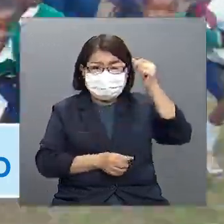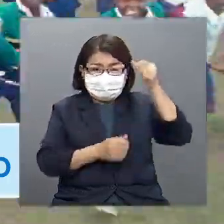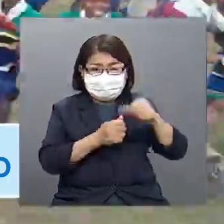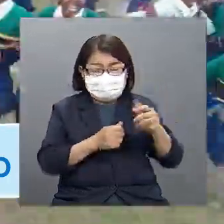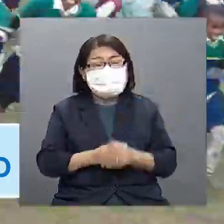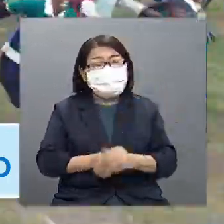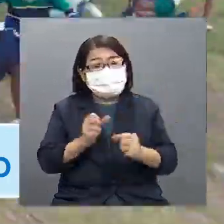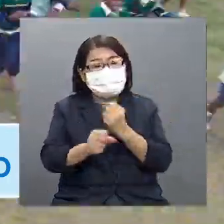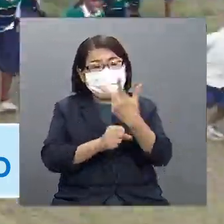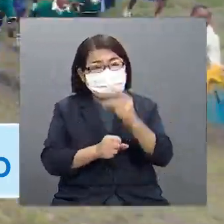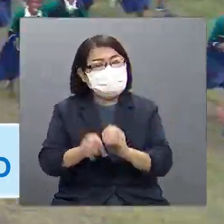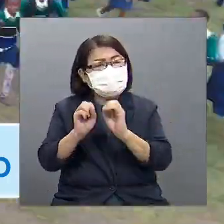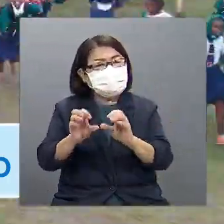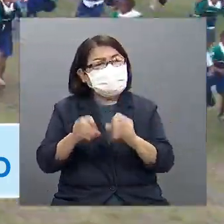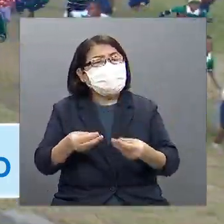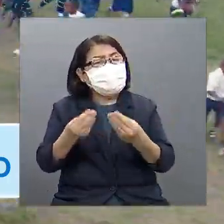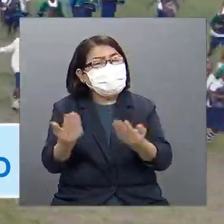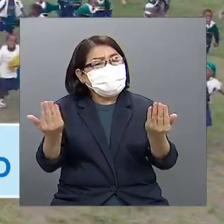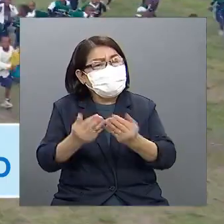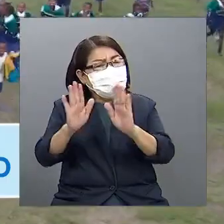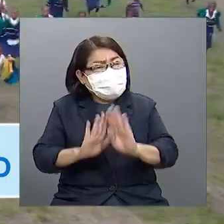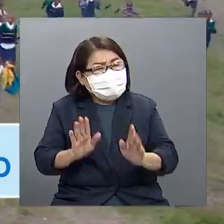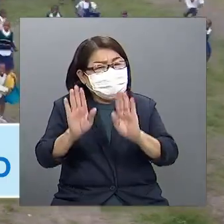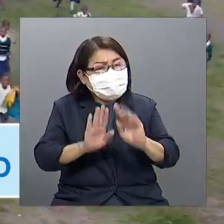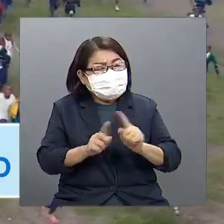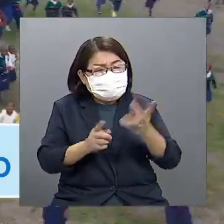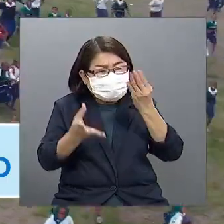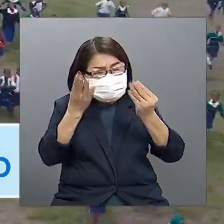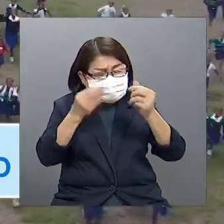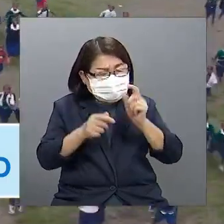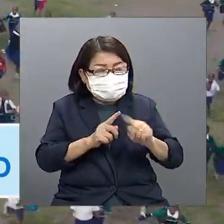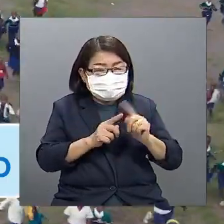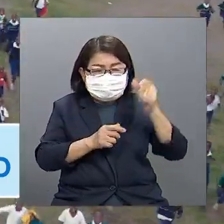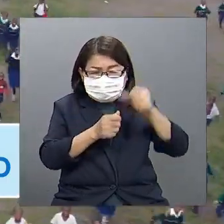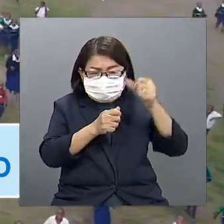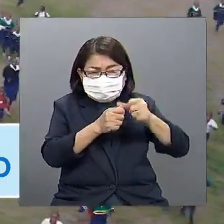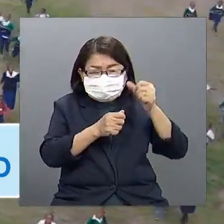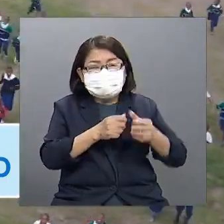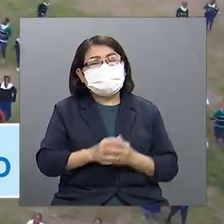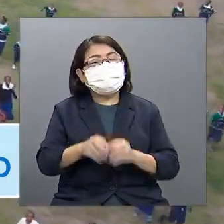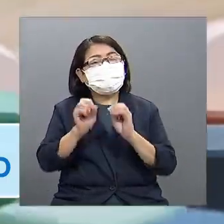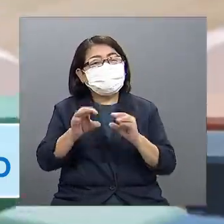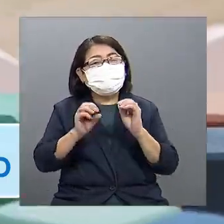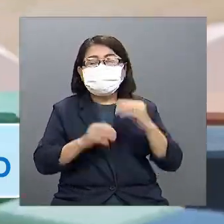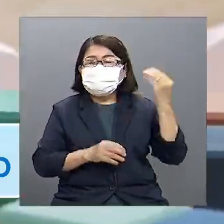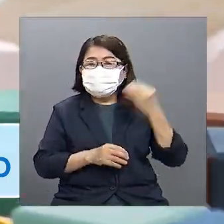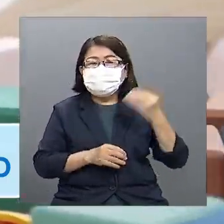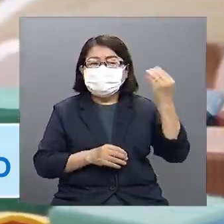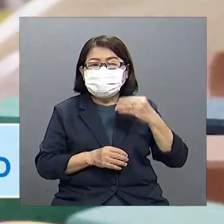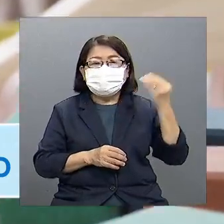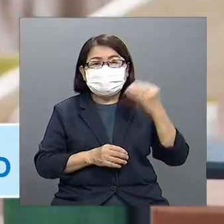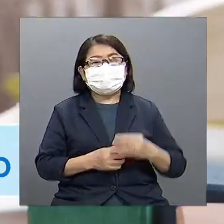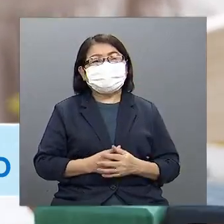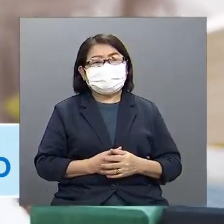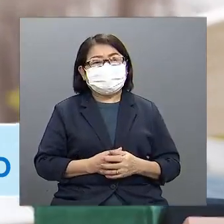างทั้งรูปแบบการเรียนรู้วิธีการที่เขาจะปลูกฝังเราเรียกว่าเป็นพิมพ์เขียวอะค่ะเ